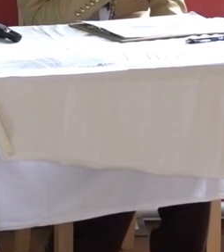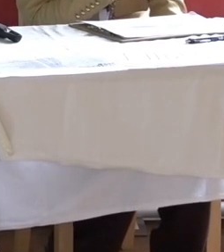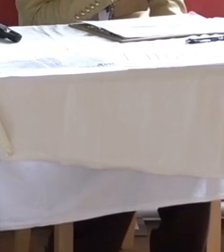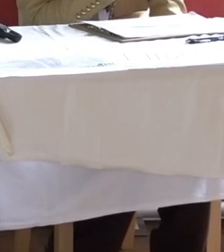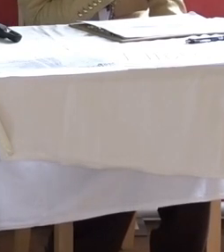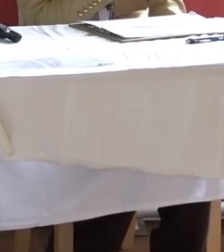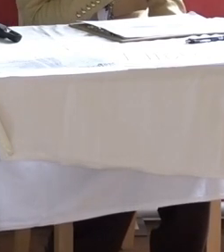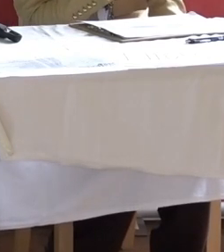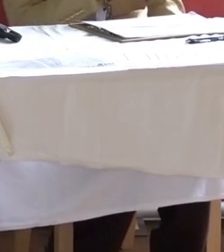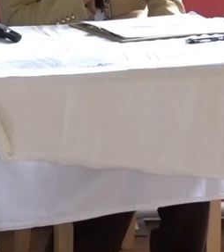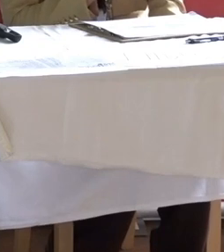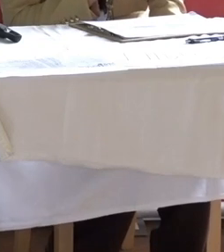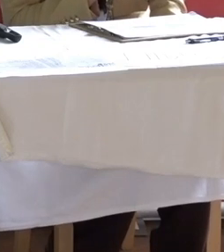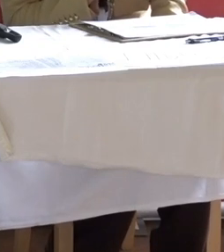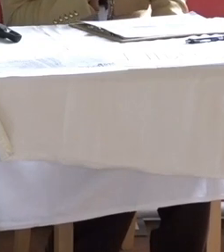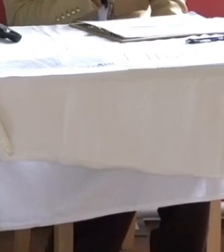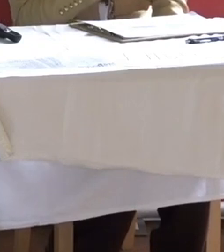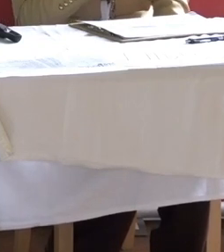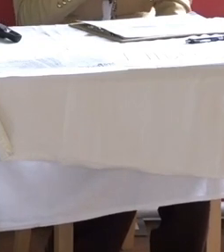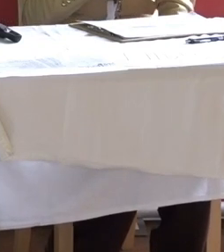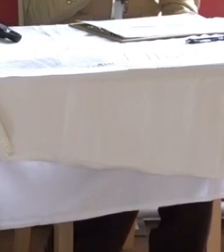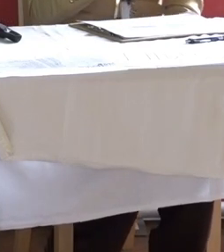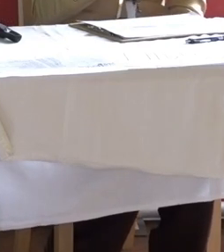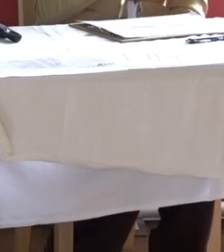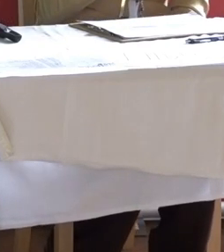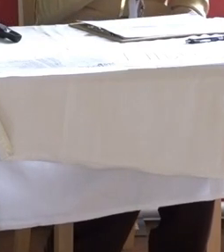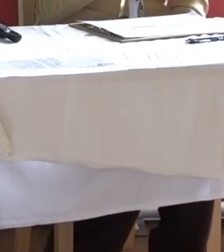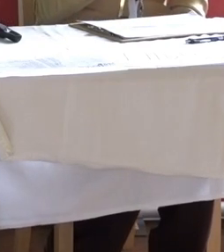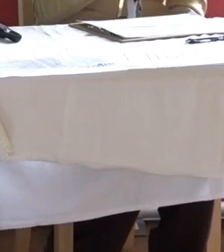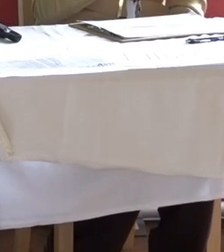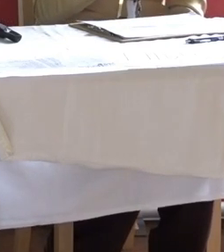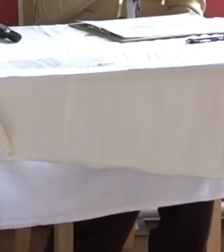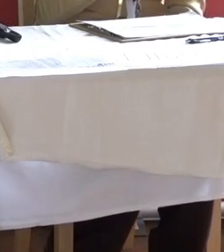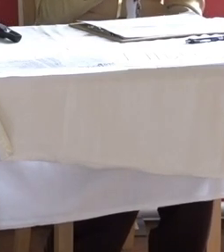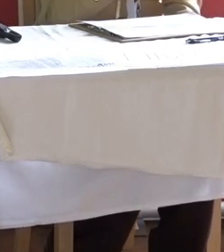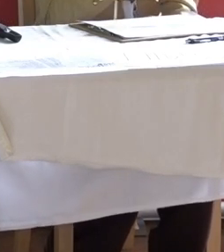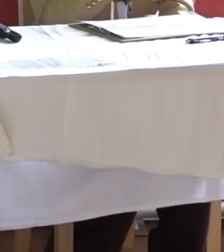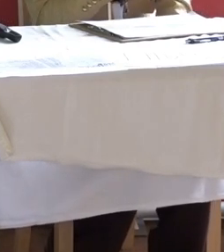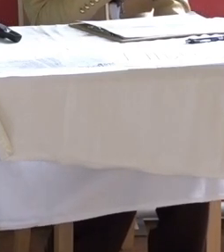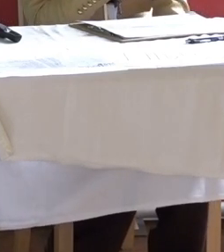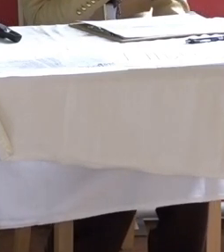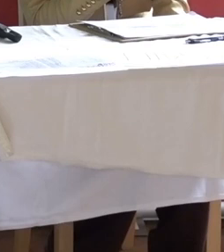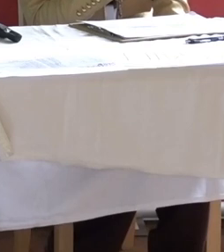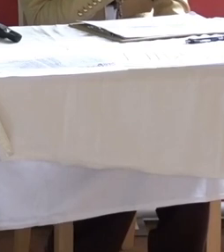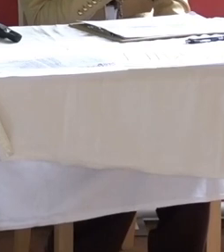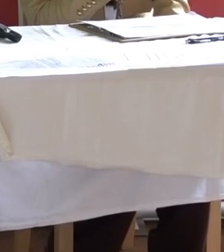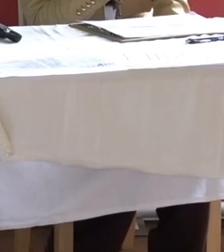Centra Tejrézia z Masarykovy univerzity. My se s Radkem známe z největší konference